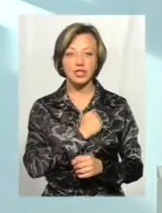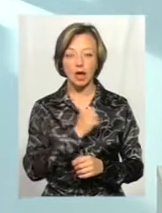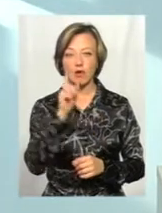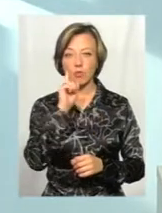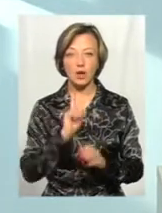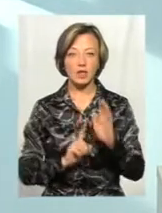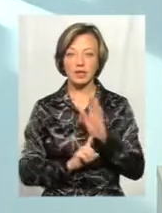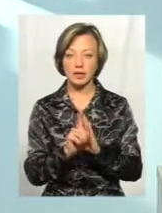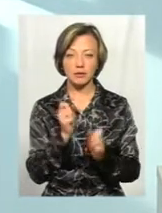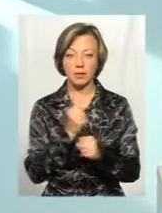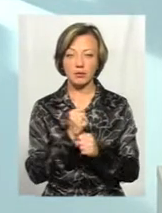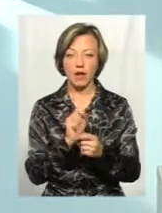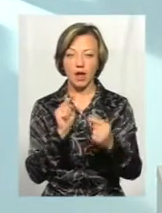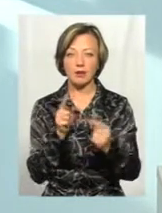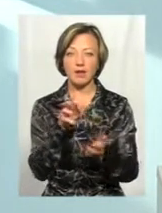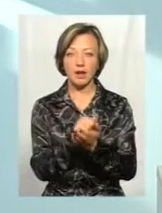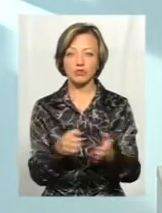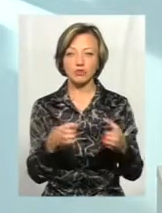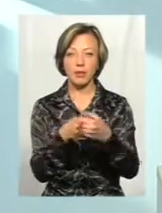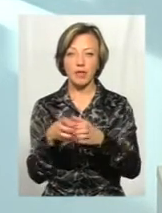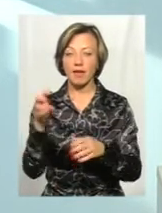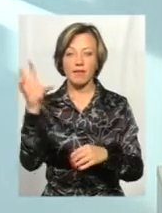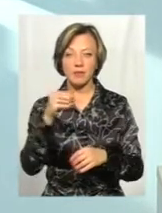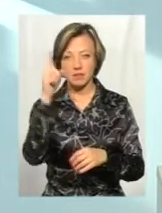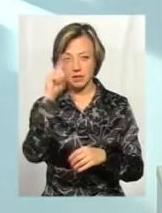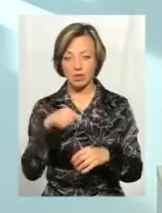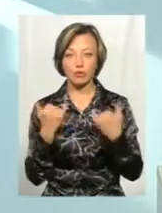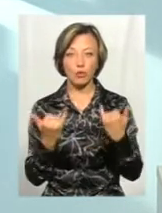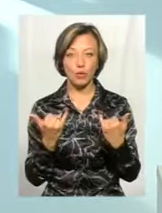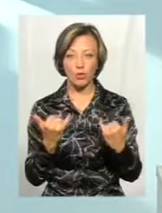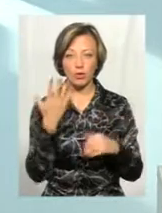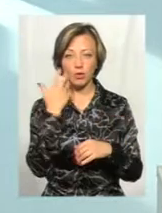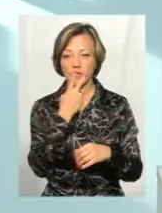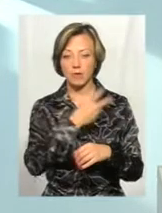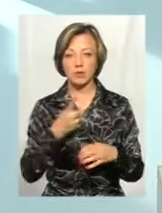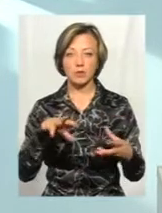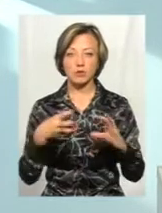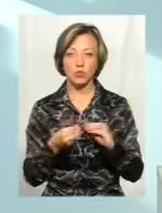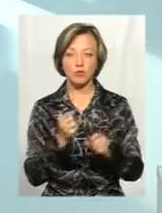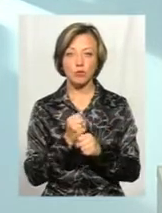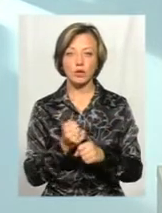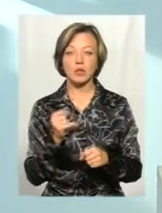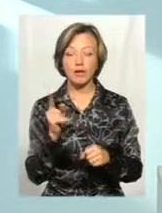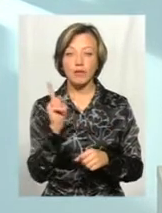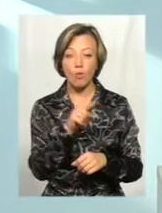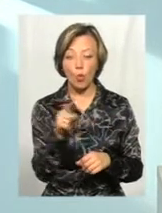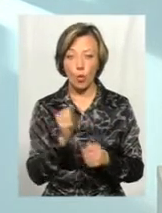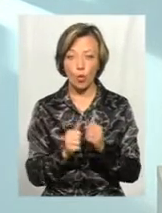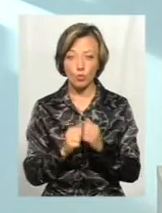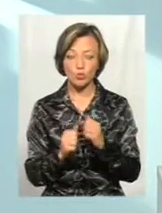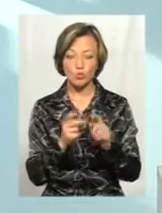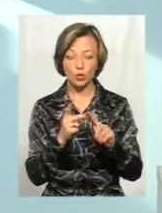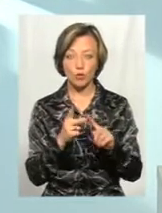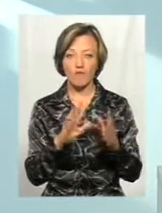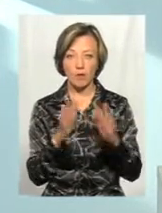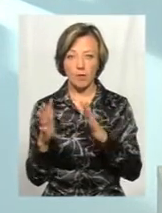запрацювали антирейдерські штаби, не всі про це навіть знали. Оскільки вже сьогодні, коли ми бачимо результати роботи, і майже в кожному другому випадку,